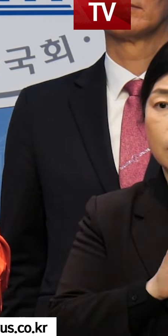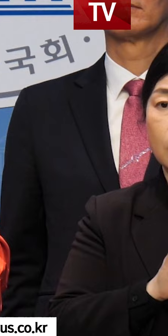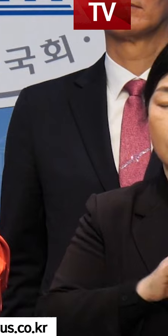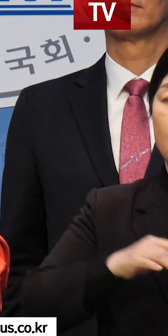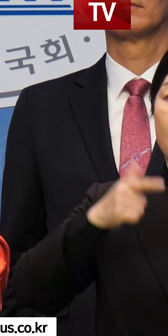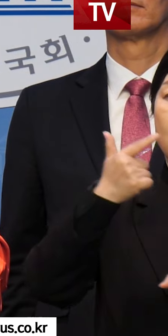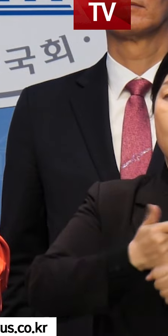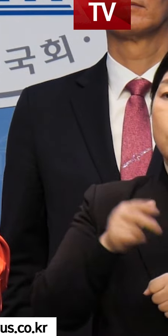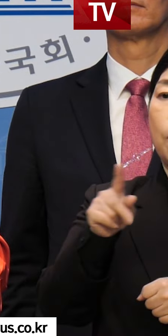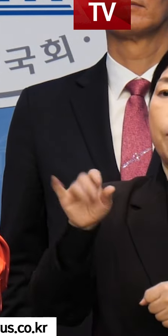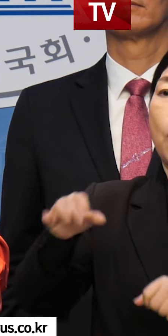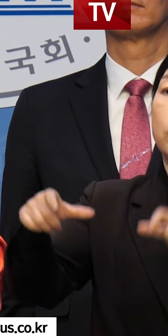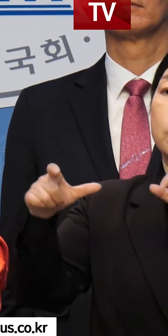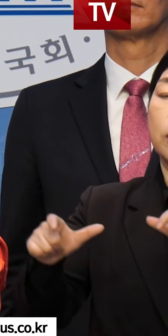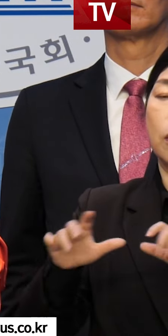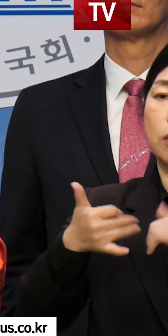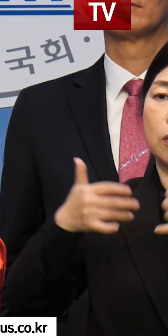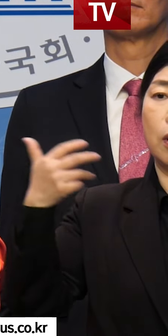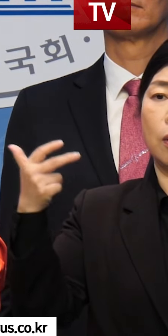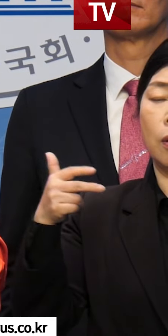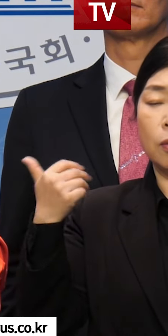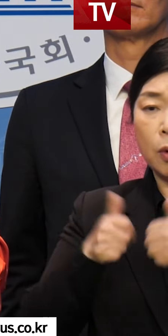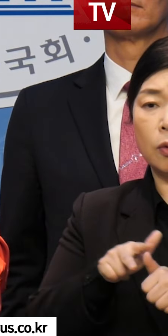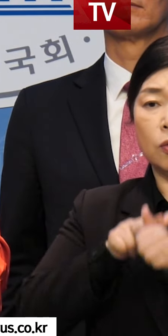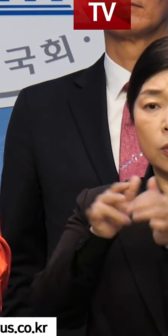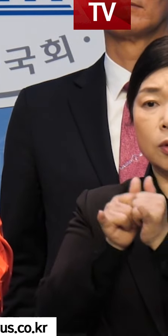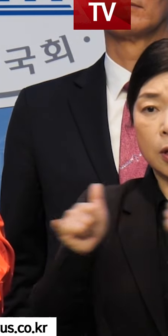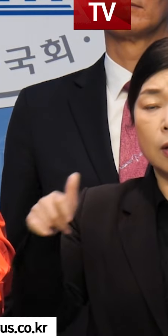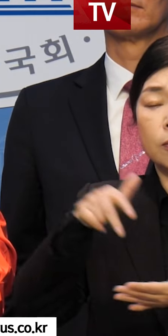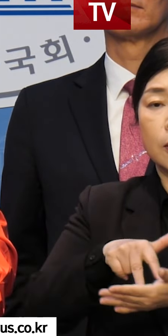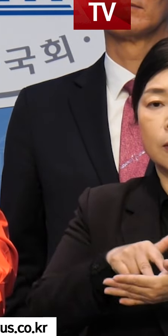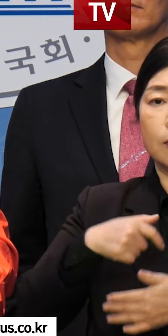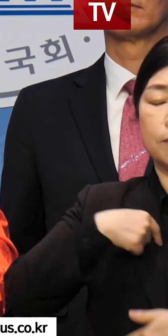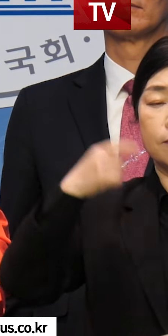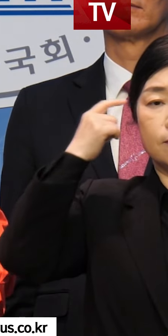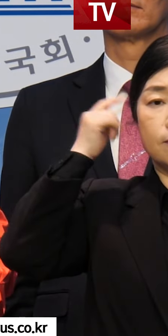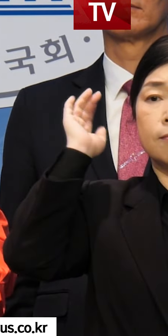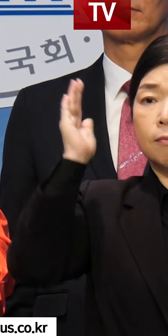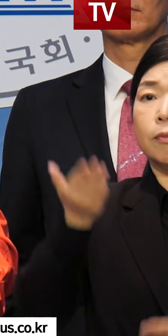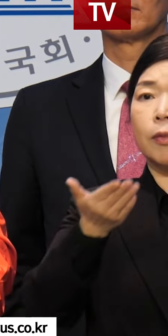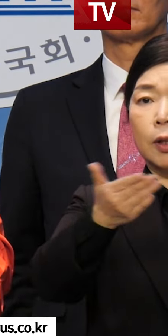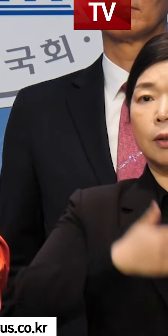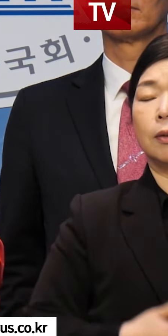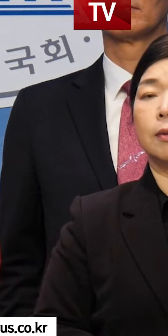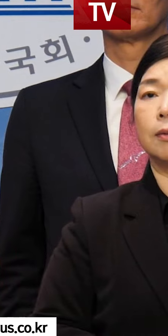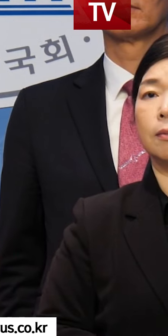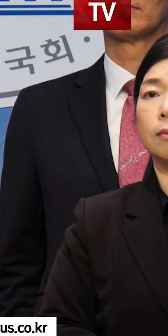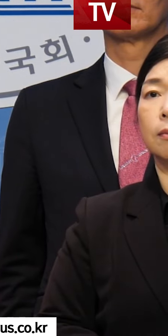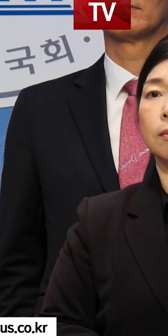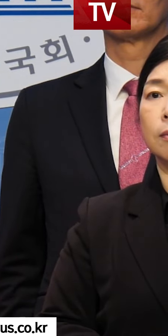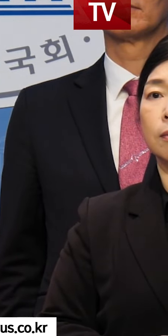남양주병 지역 국회의원 후보로서 의견을 밝히고자 이 자리에 섰습니다.